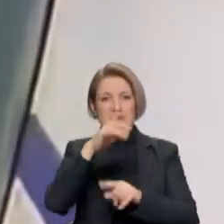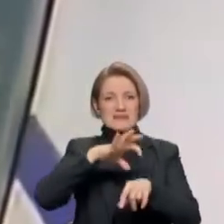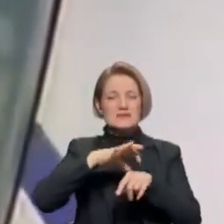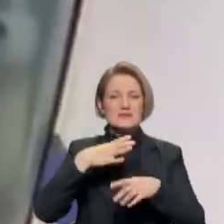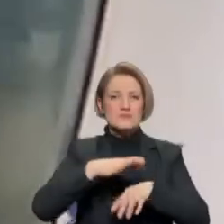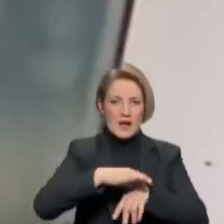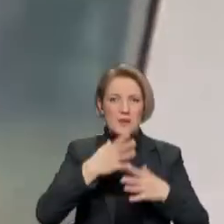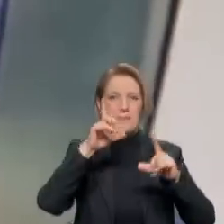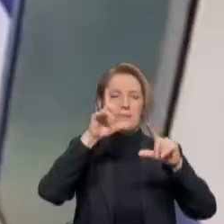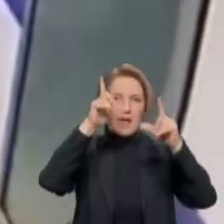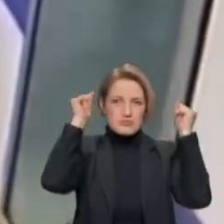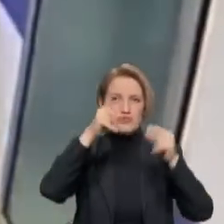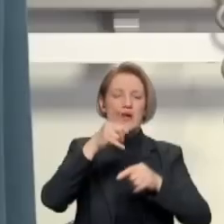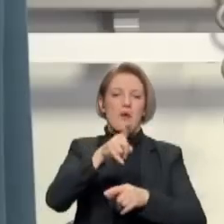döndürdü.